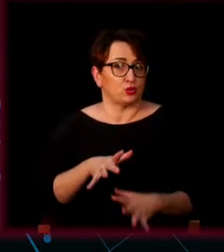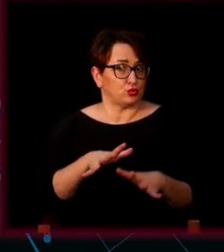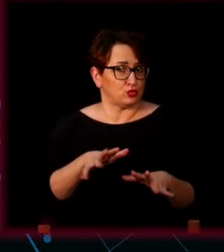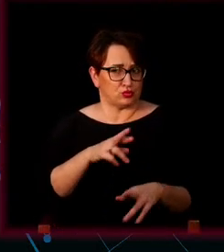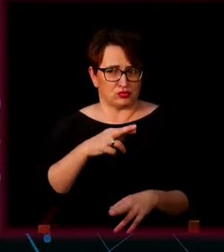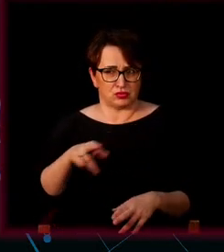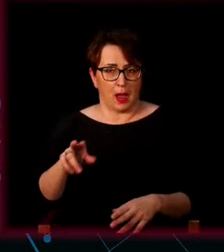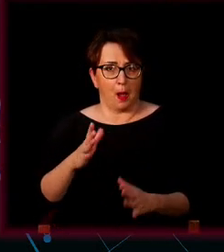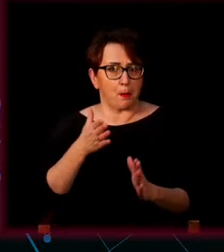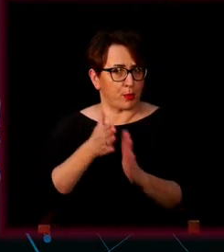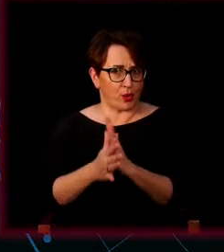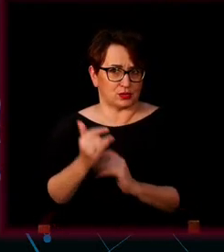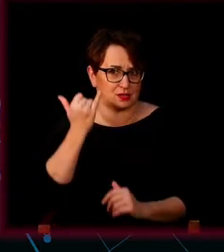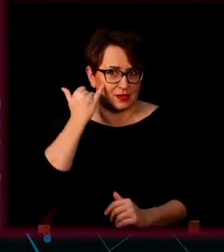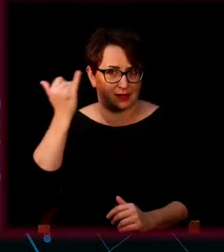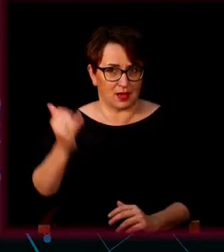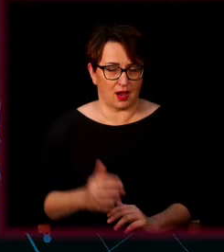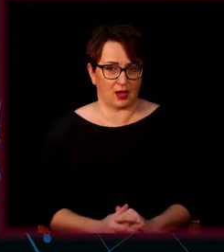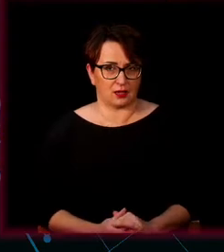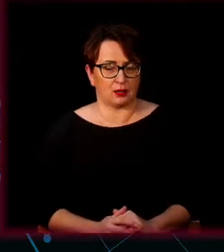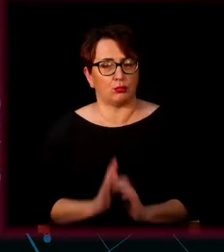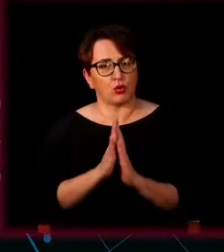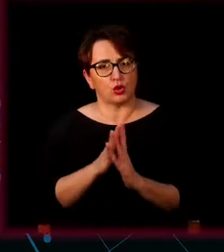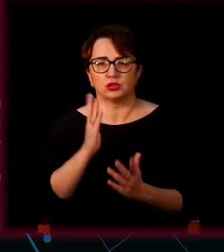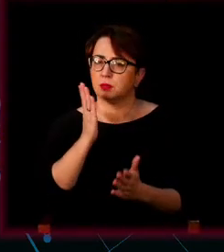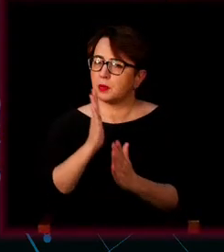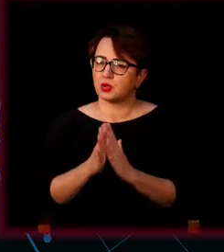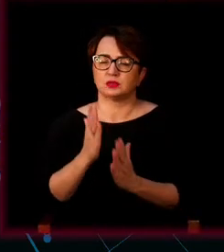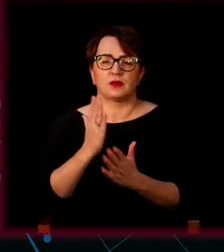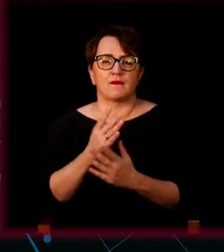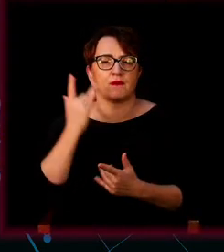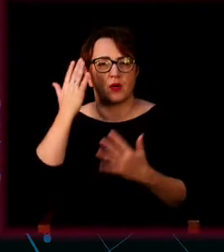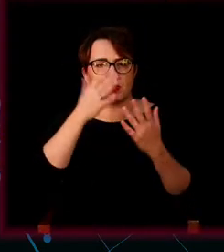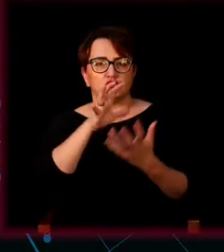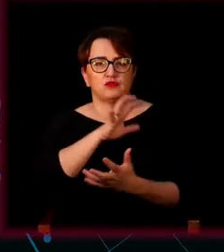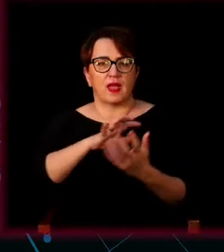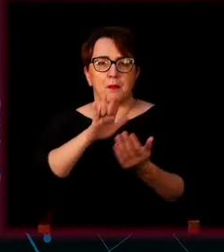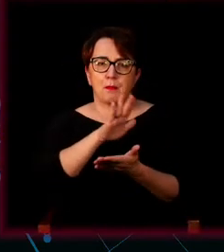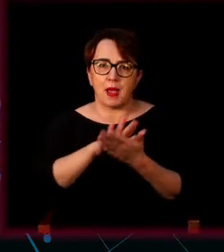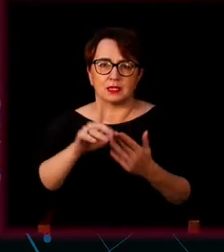prostej jakby idei. Wyobraźmy sobie świat bez płci.